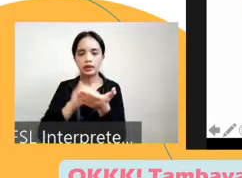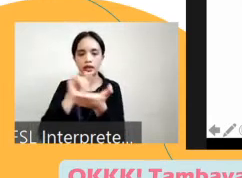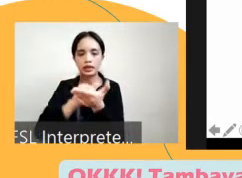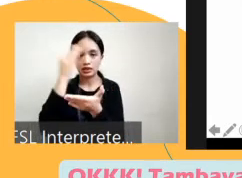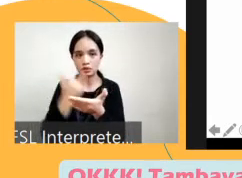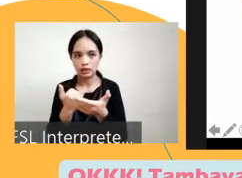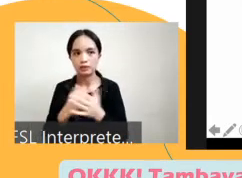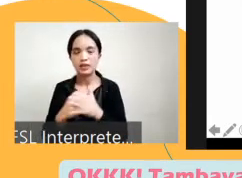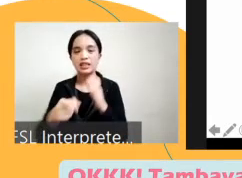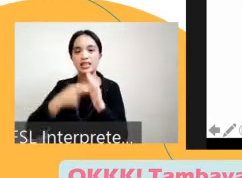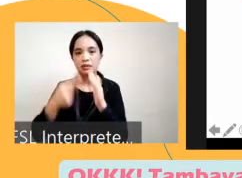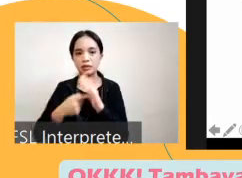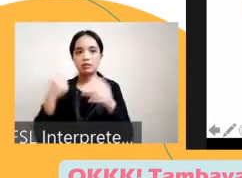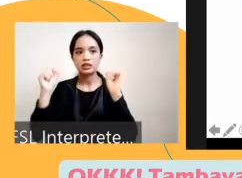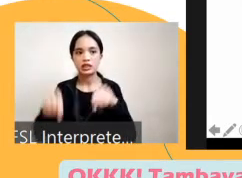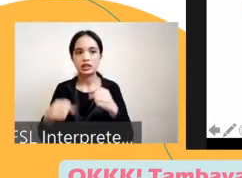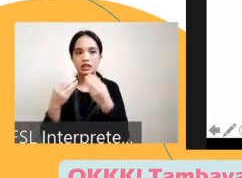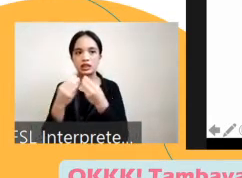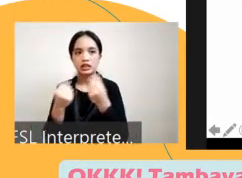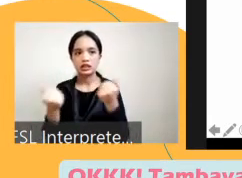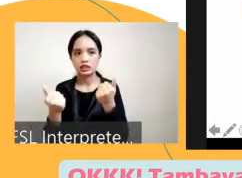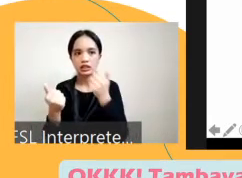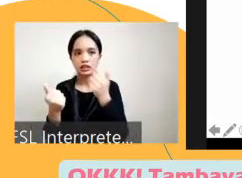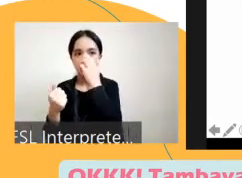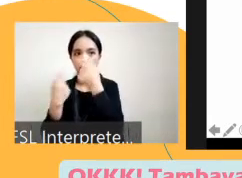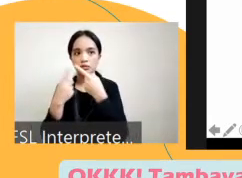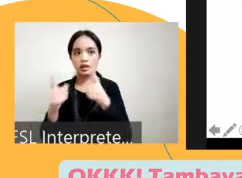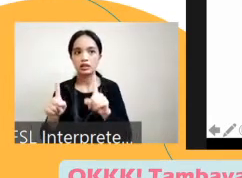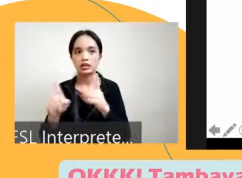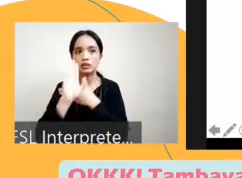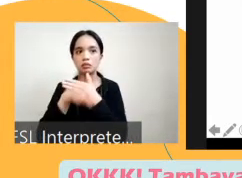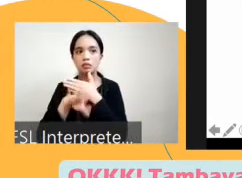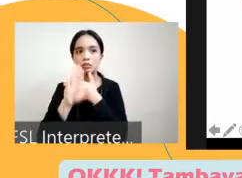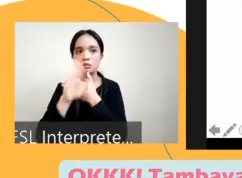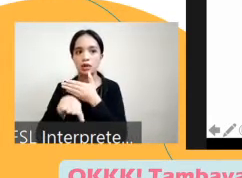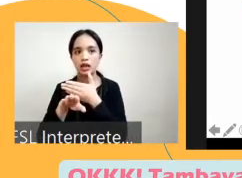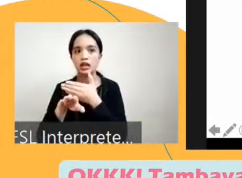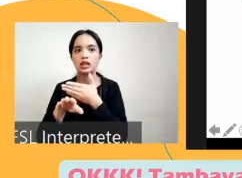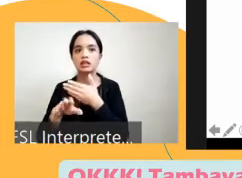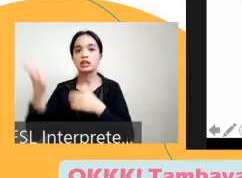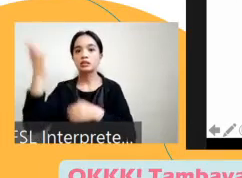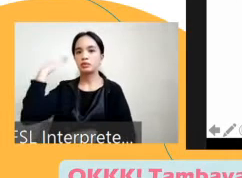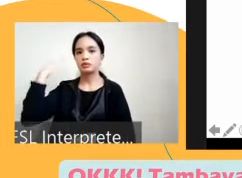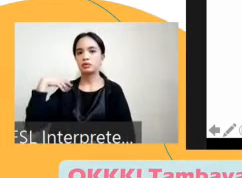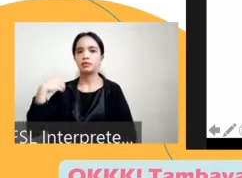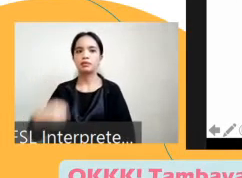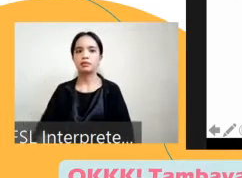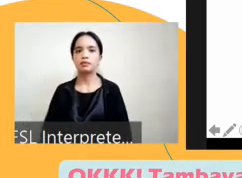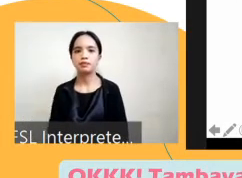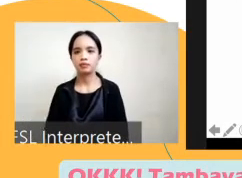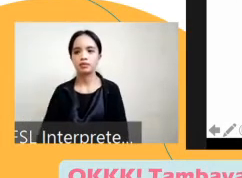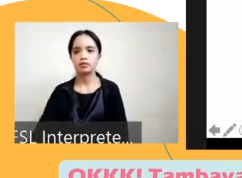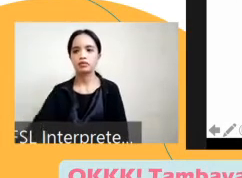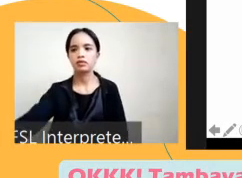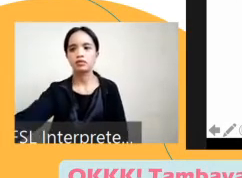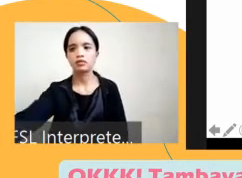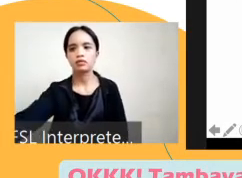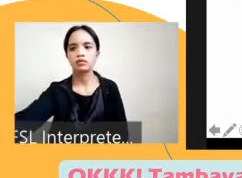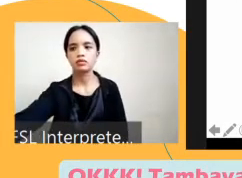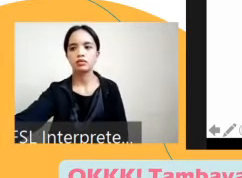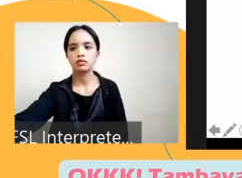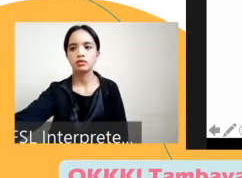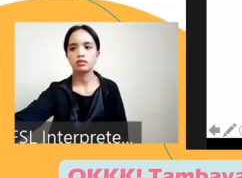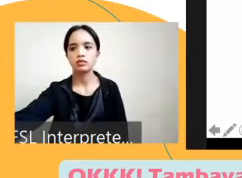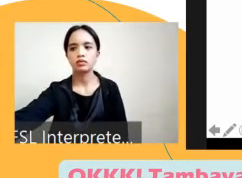minsan nakaka-recover lang tayo pero bumabalik pa rin tayo sa dati. Yung pangatlong paraan